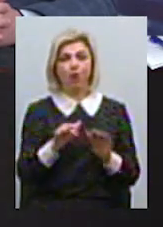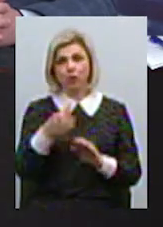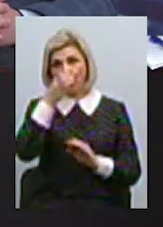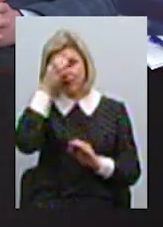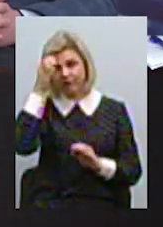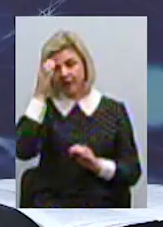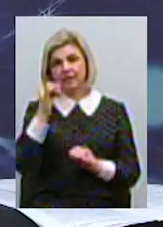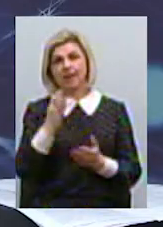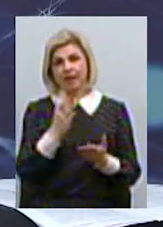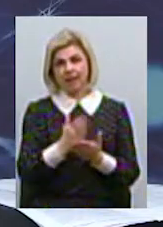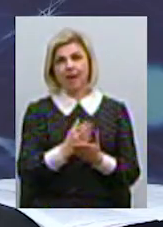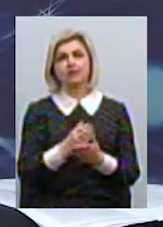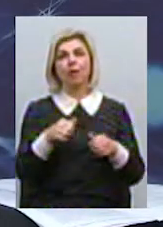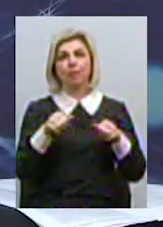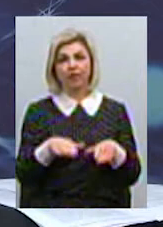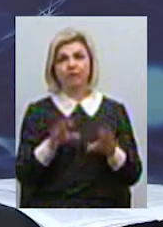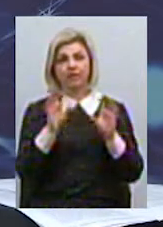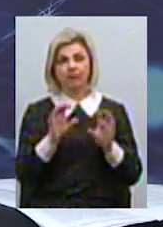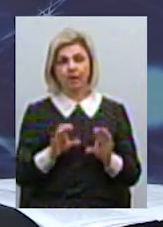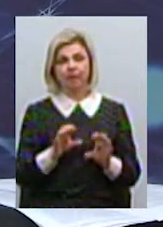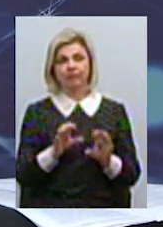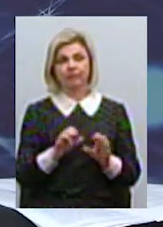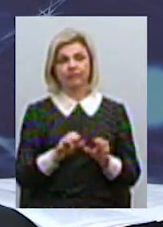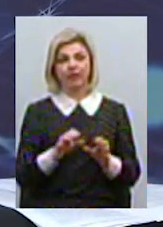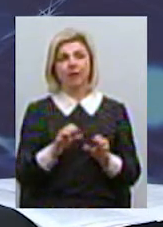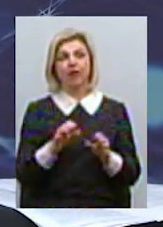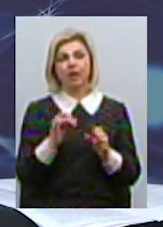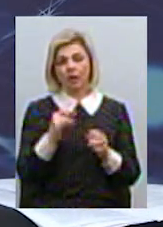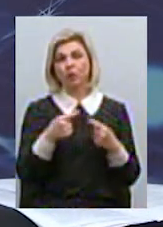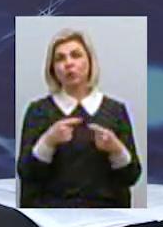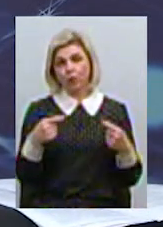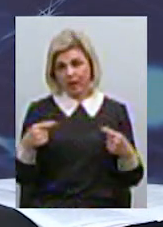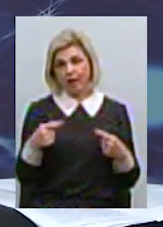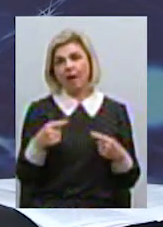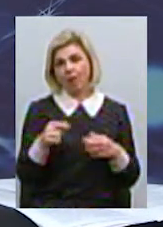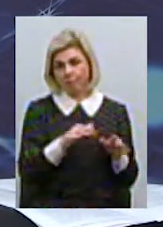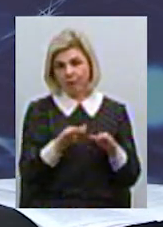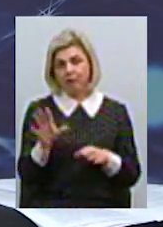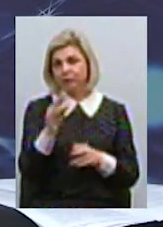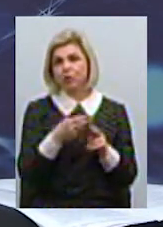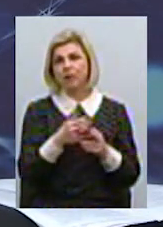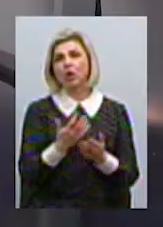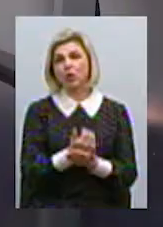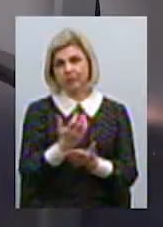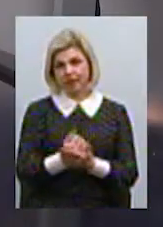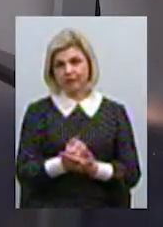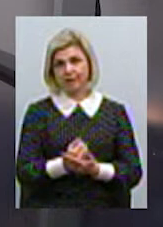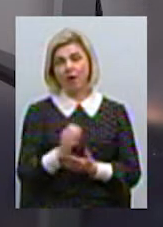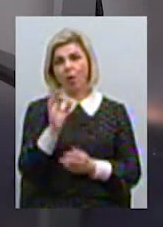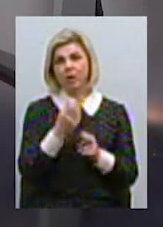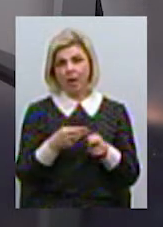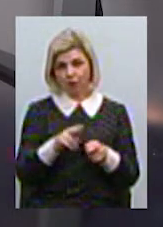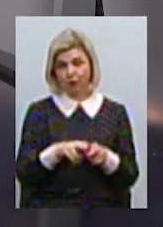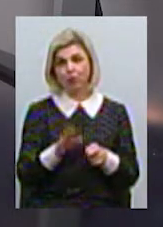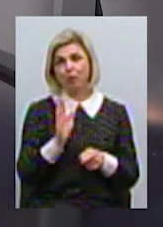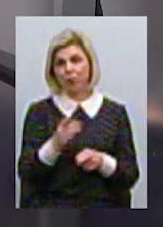і я думаю, що прийме законодавство і буде ще антимобінгова кампанія. І це досягнення, яке ми будемо говорити з вами далі. Роман Іванович, спасибі